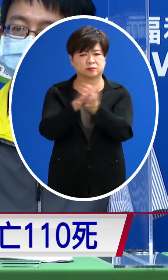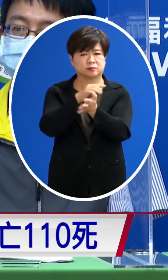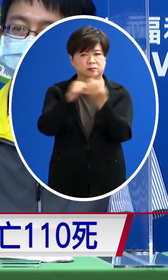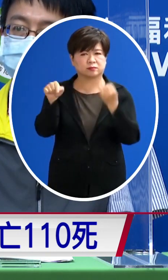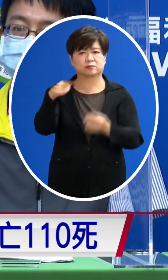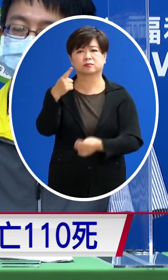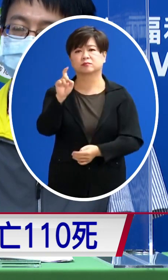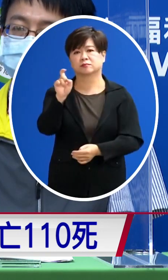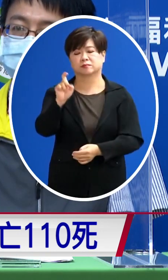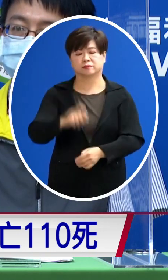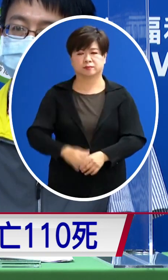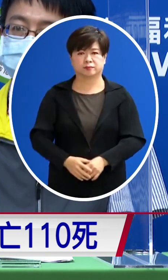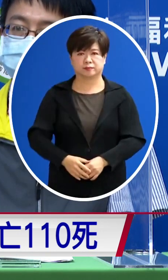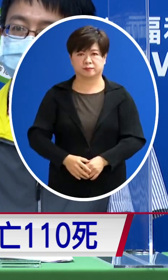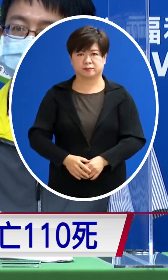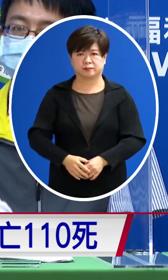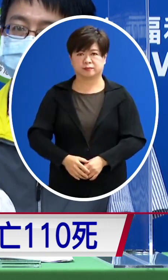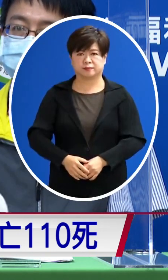110，哈。